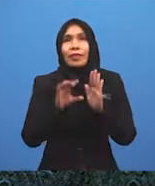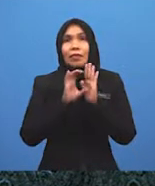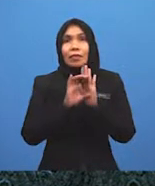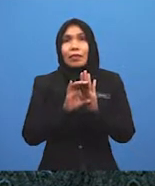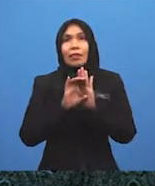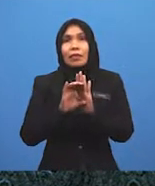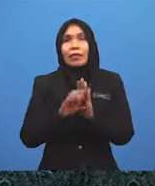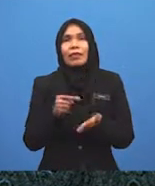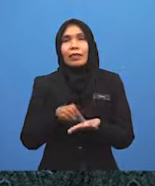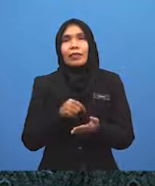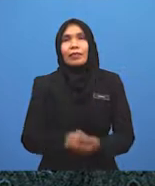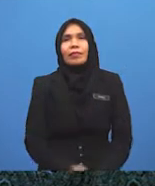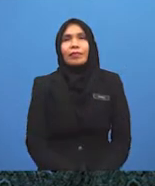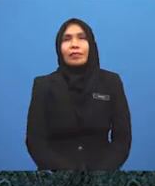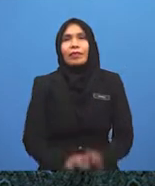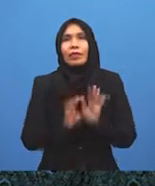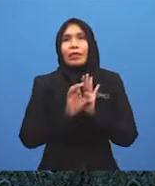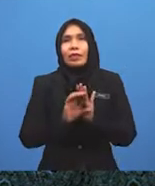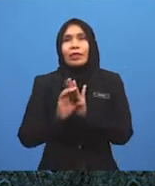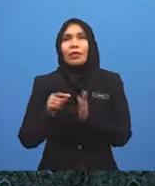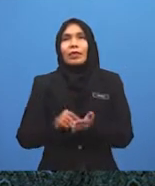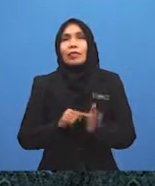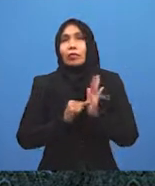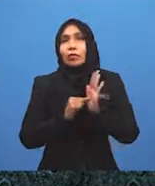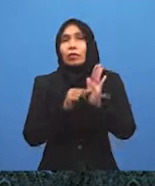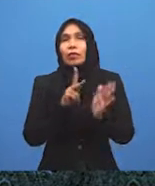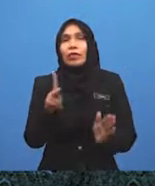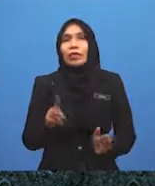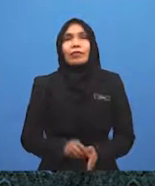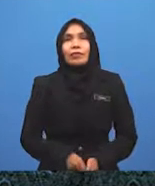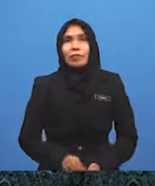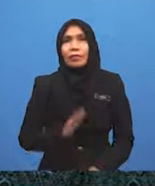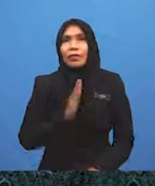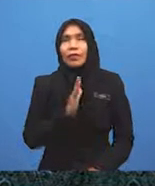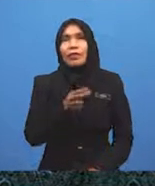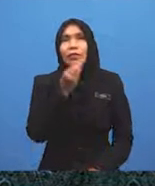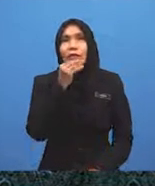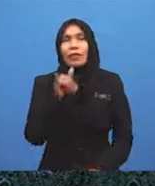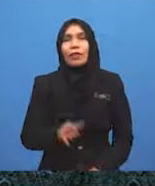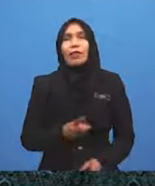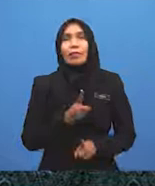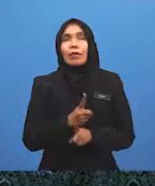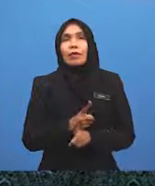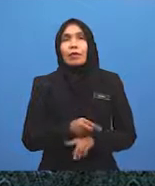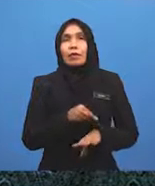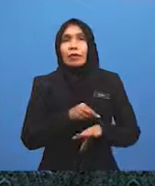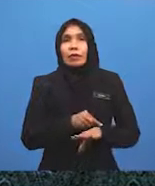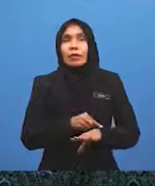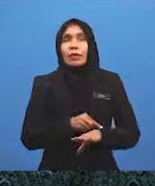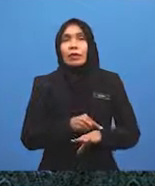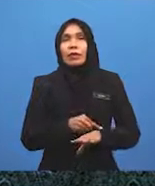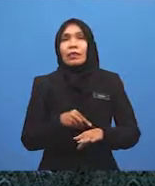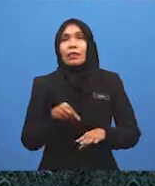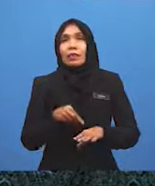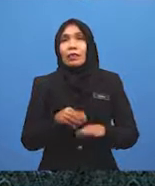lihat gambar-gambar ini. Gambar-gambar ini menunjukkan adab makan yang betul semasa berada di